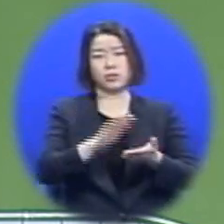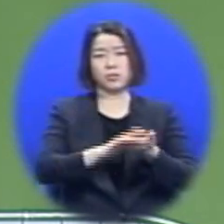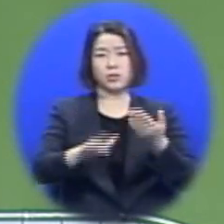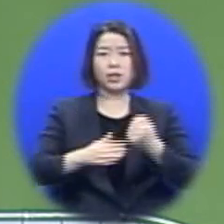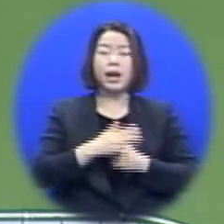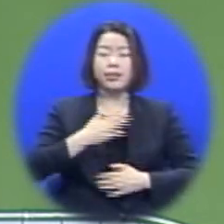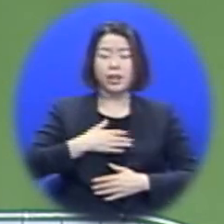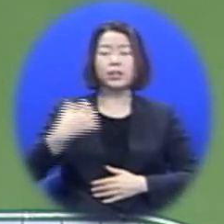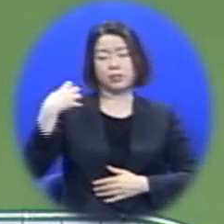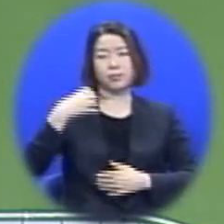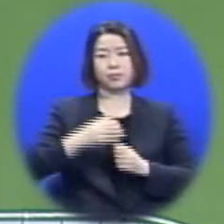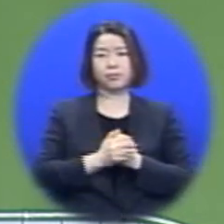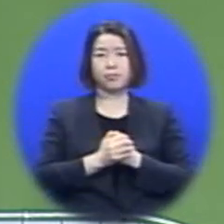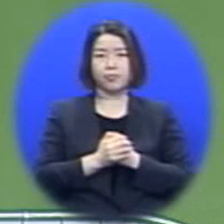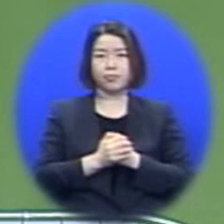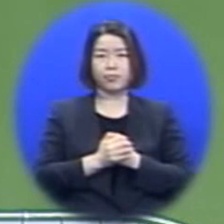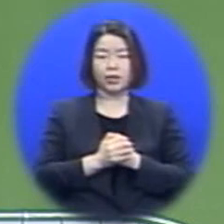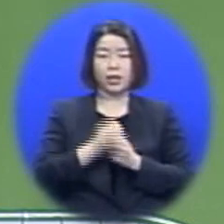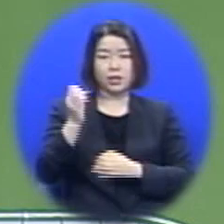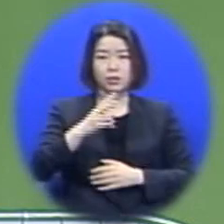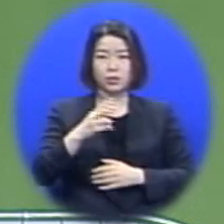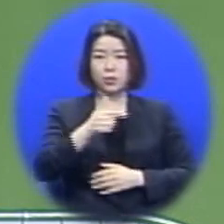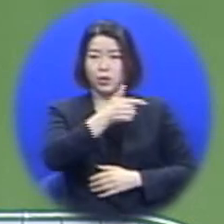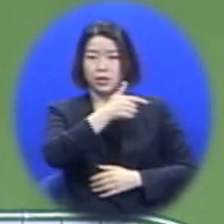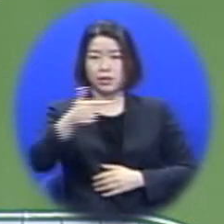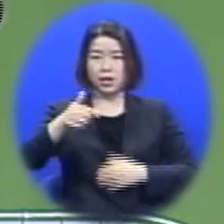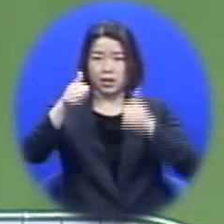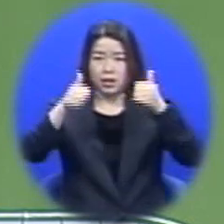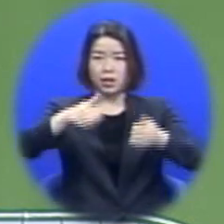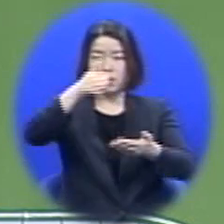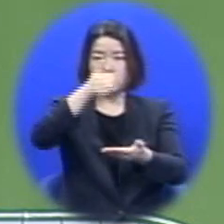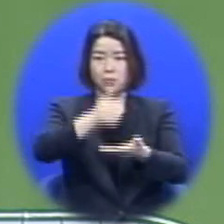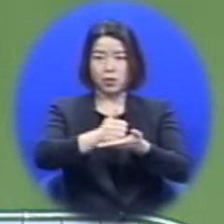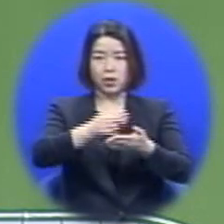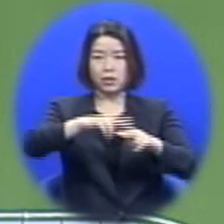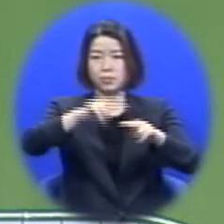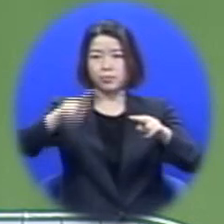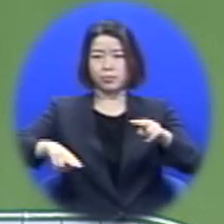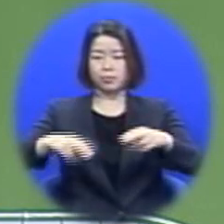내가 책임지겠다. 그리고 대법관 사임을 합니다.